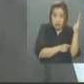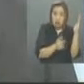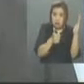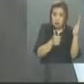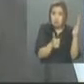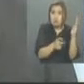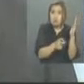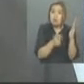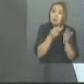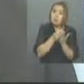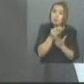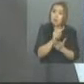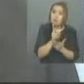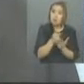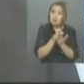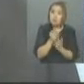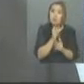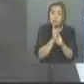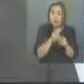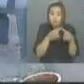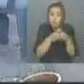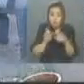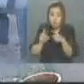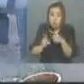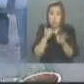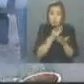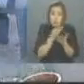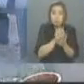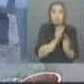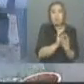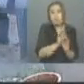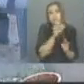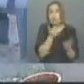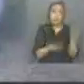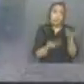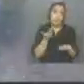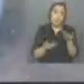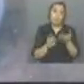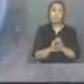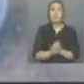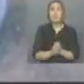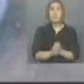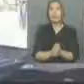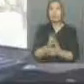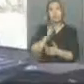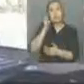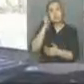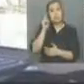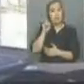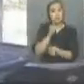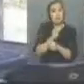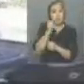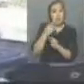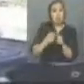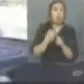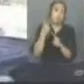ที่สถาบันต้องการที่จะซื้อนะฮะ ้งนี้คาดว่าจะสามารถดำเนินการได้ภายในเดือนกุมภา